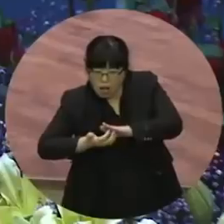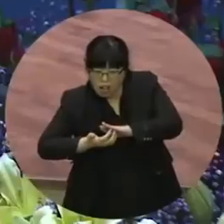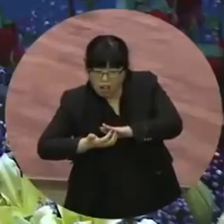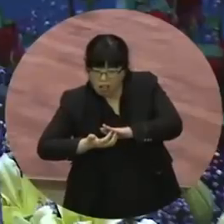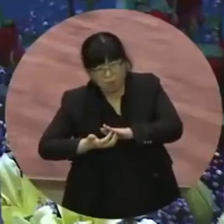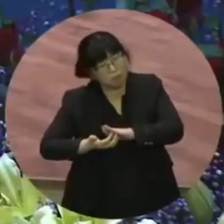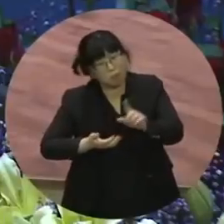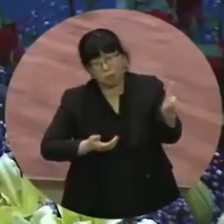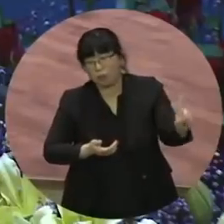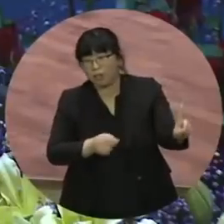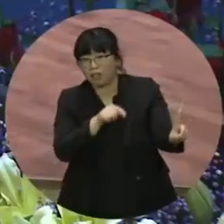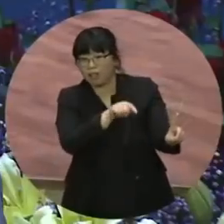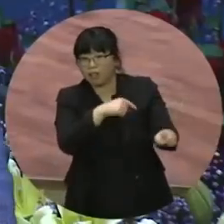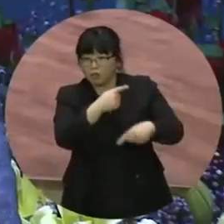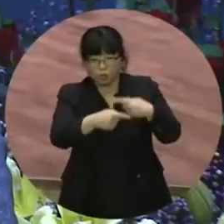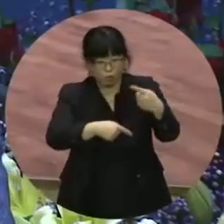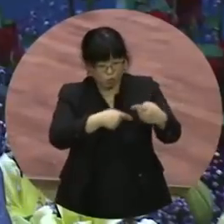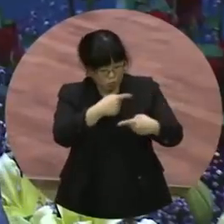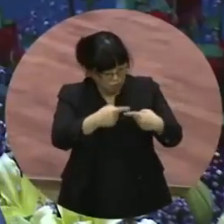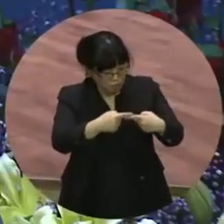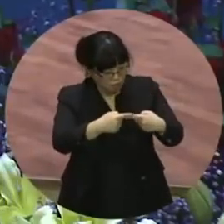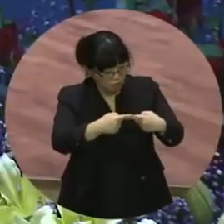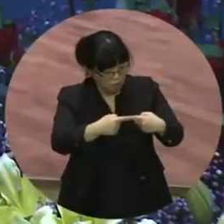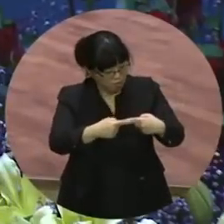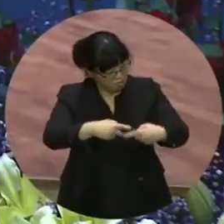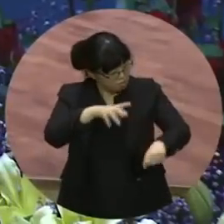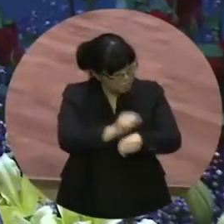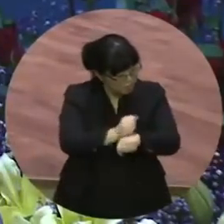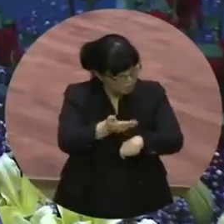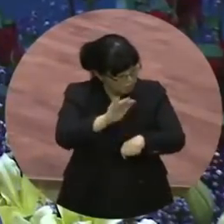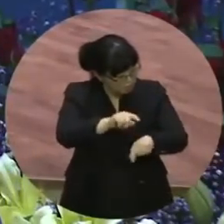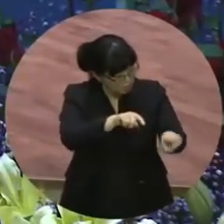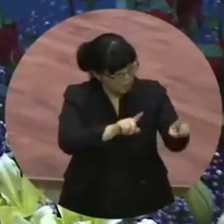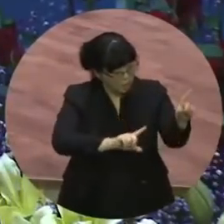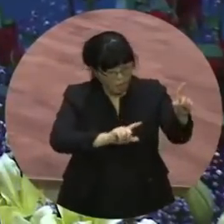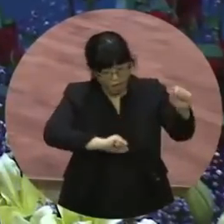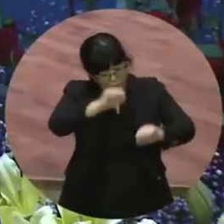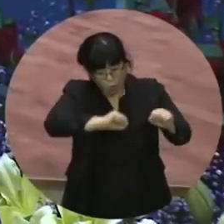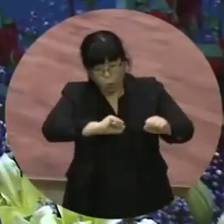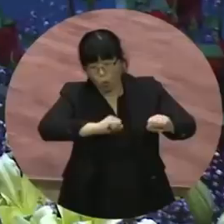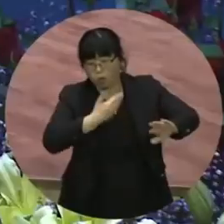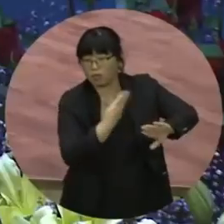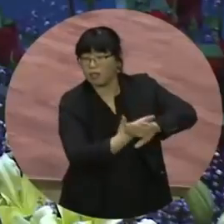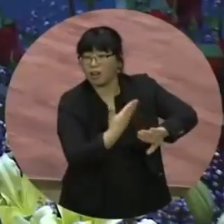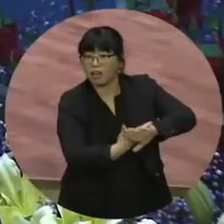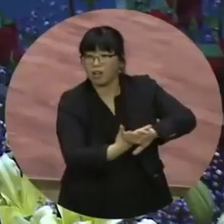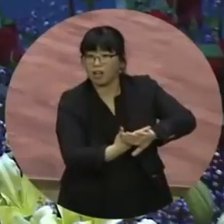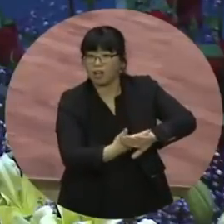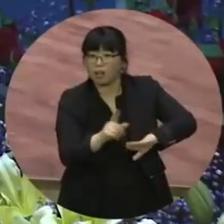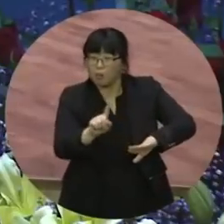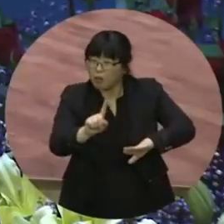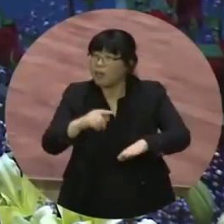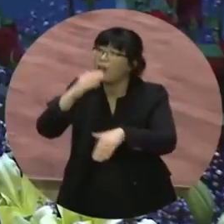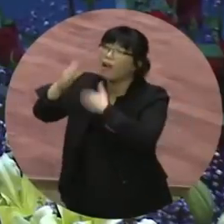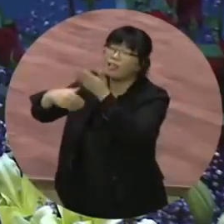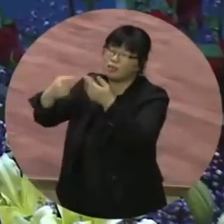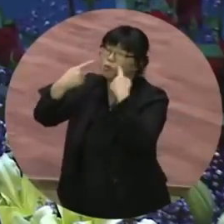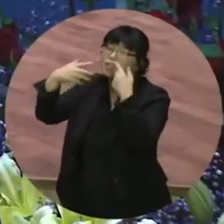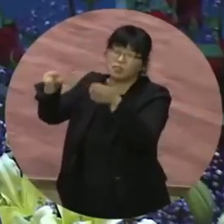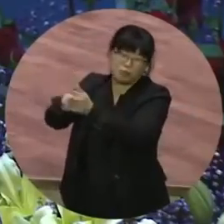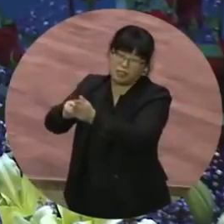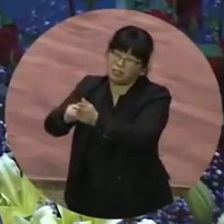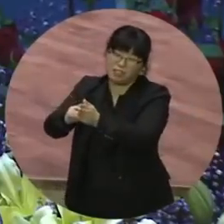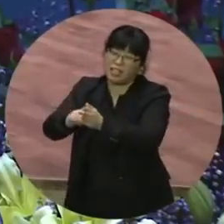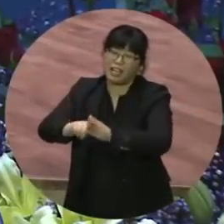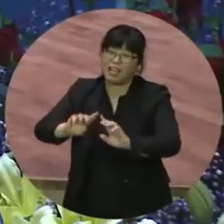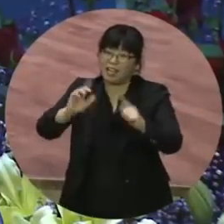사람이에요. 이 아브라함은요. 하나님이 전능하시면 확실하게 체험했단 말이에요. 체험했기 때문에 뭐